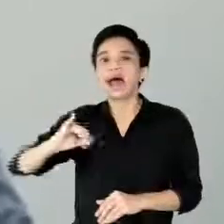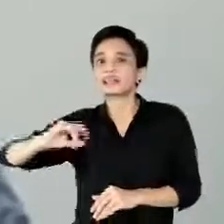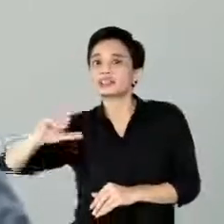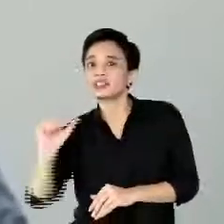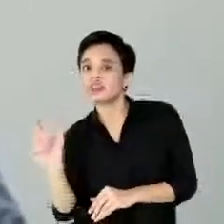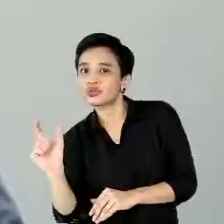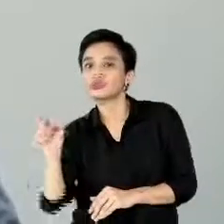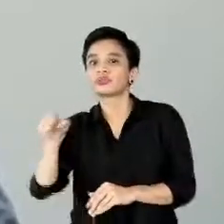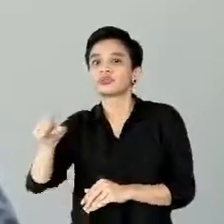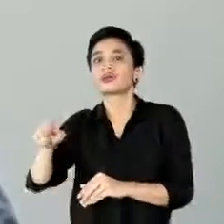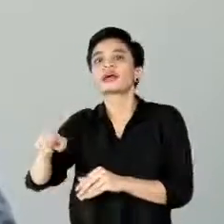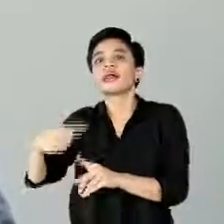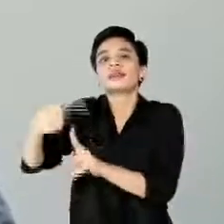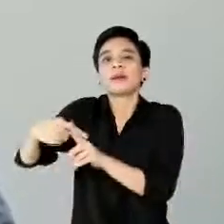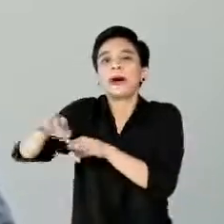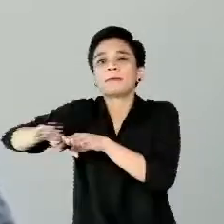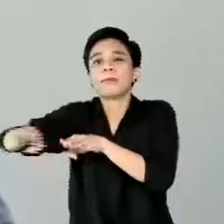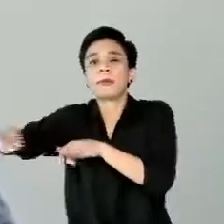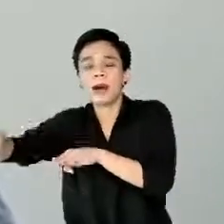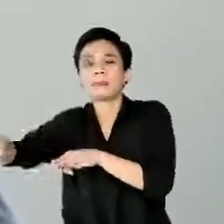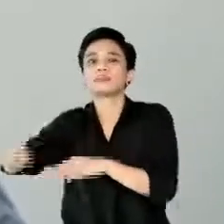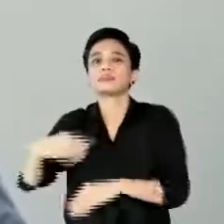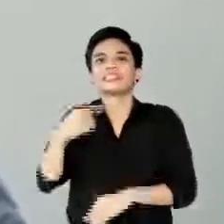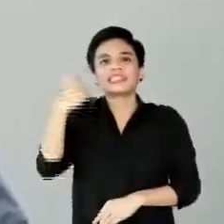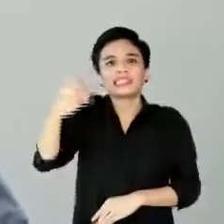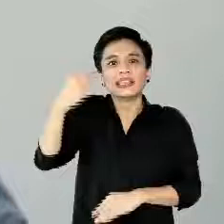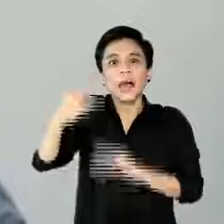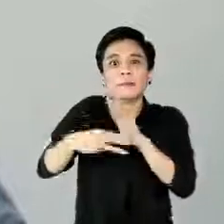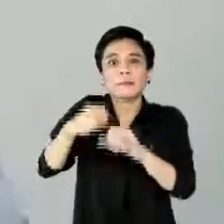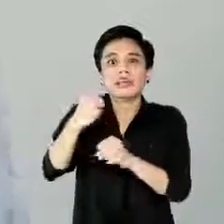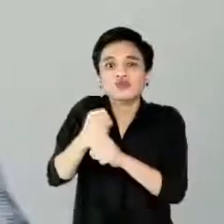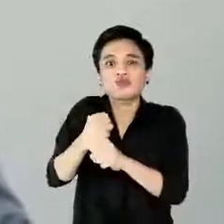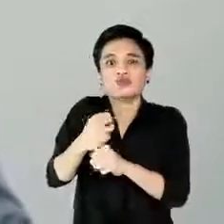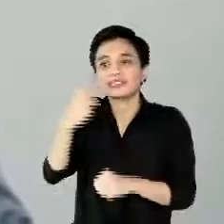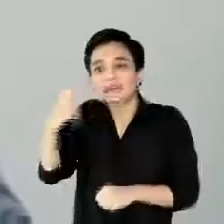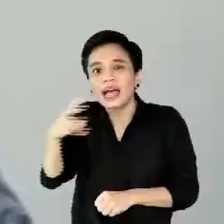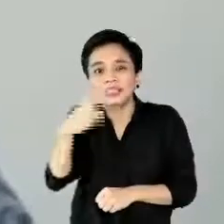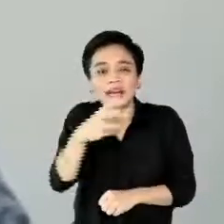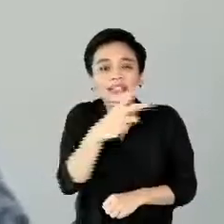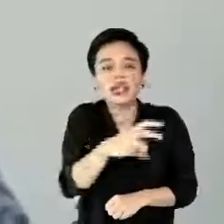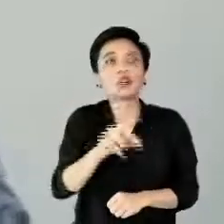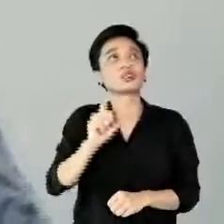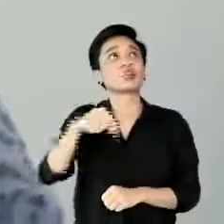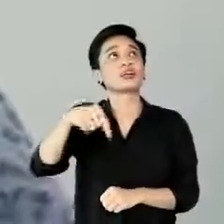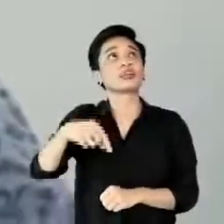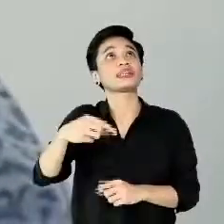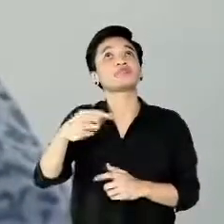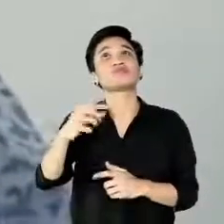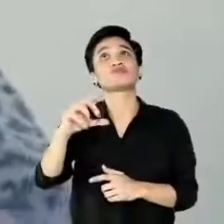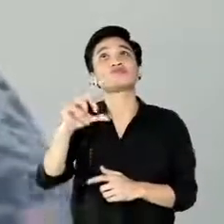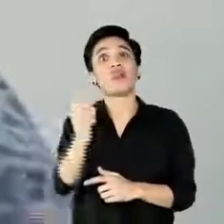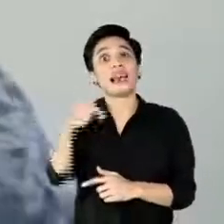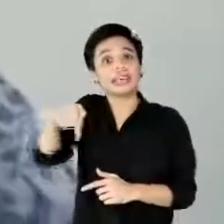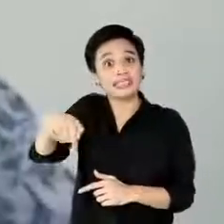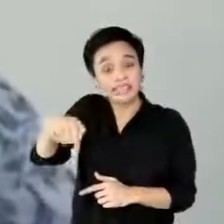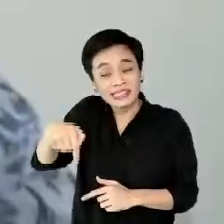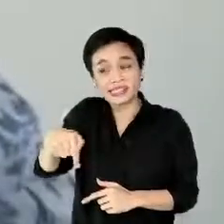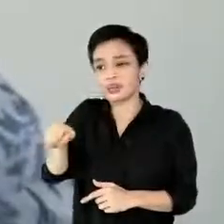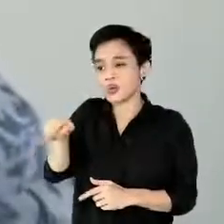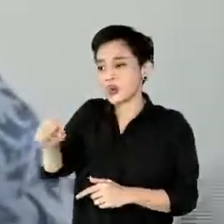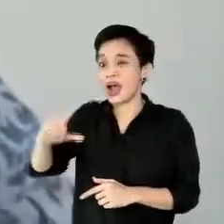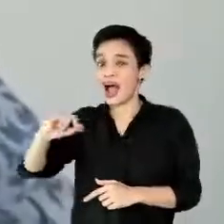setiap Minggu kita dorong dan kita laporkan untuk berani minggu ini bisanya Minggu ke-23 tentu TT